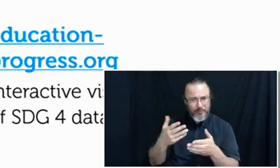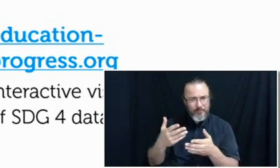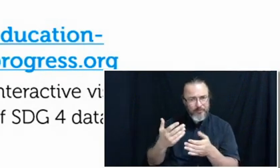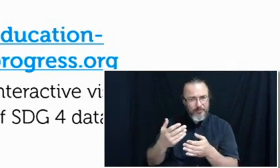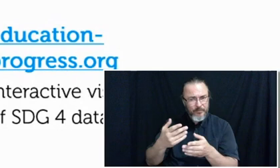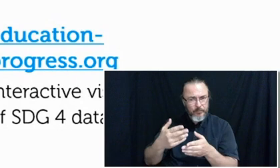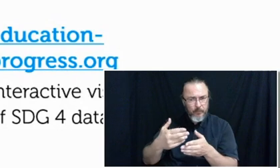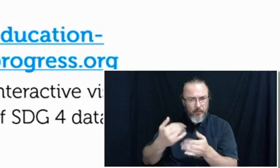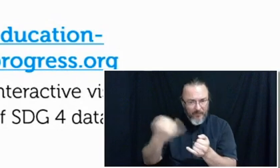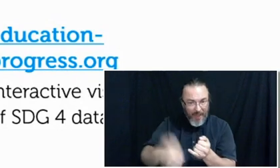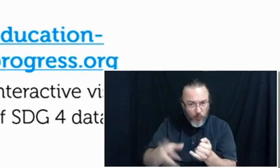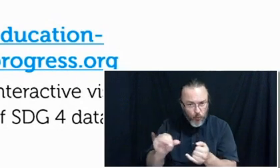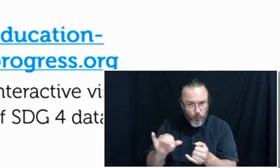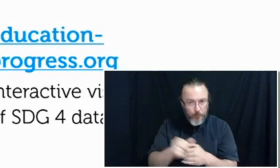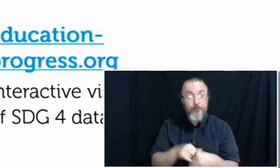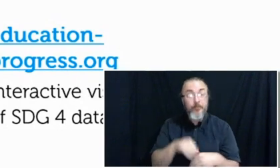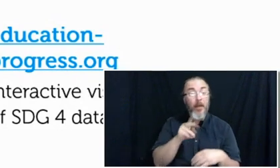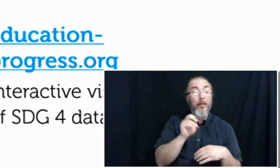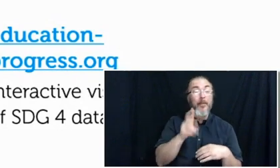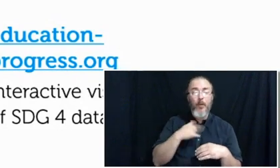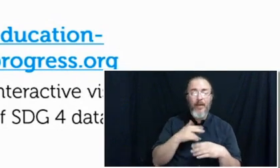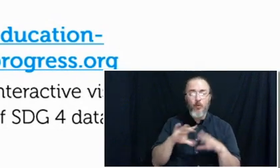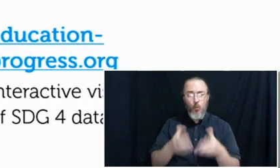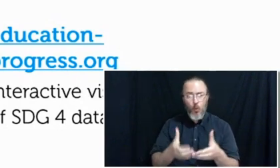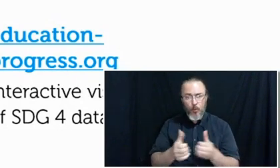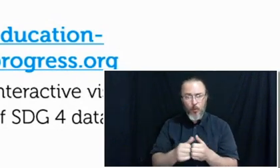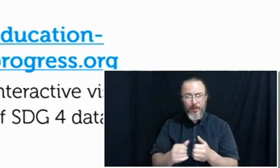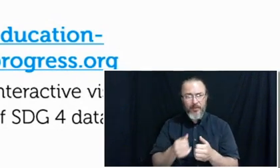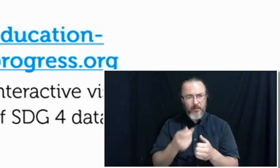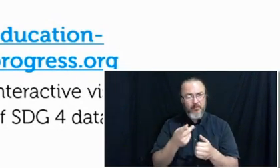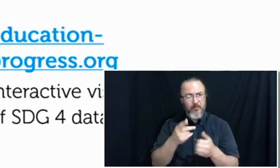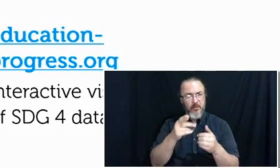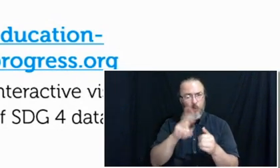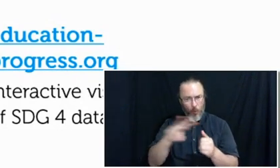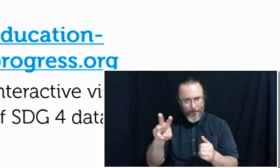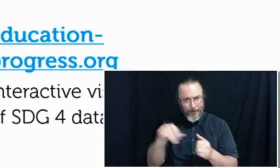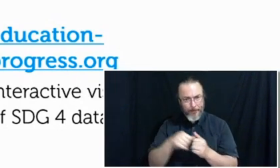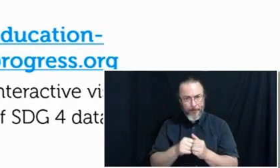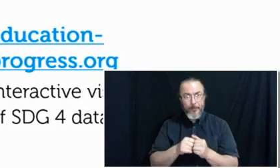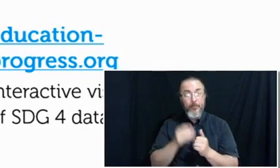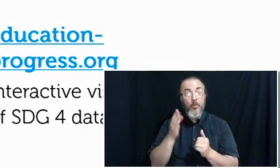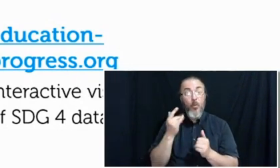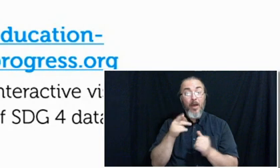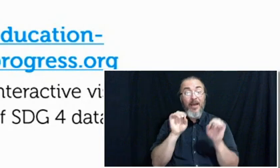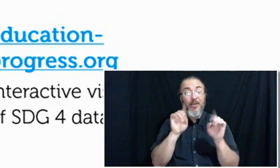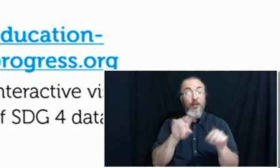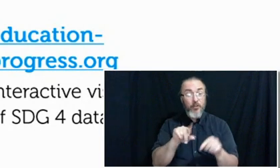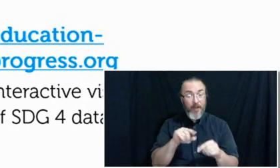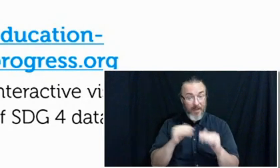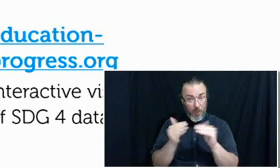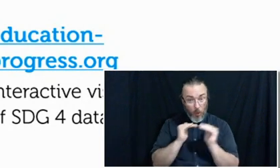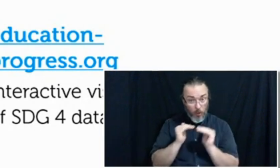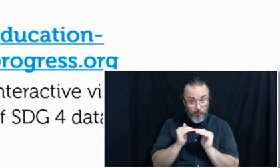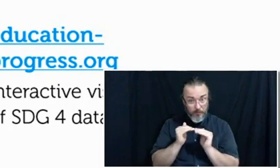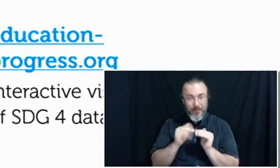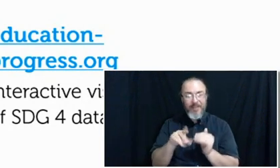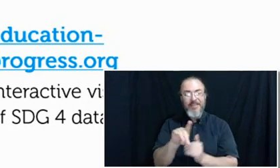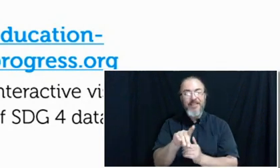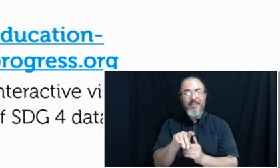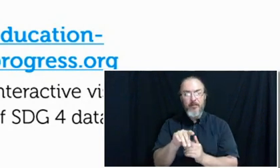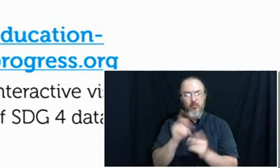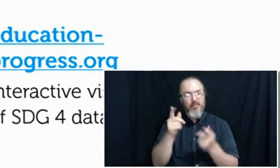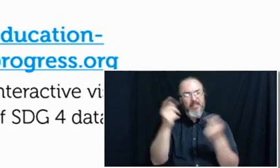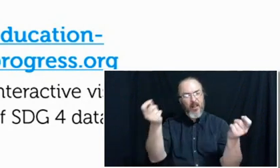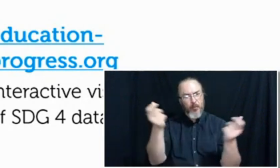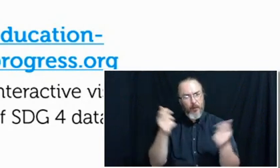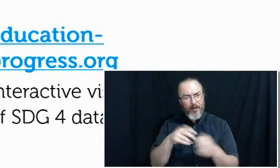publiés. Le site web Peer constitue un groupe avec deux autres sites web. Le site Wide sur les inégalités dans l'éducation, qui célèbre